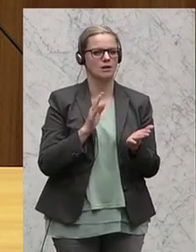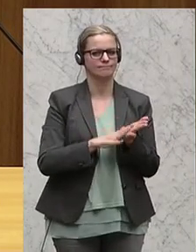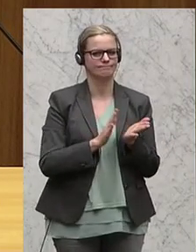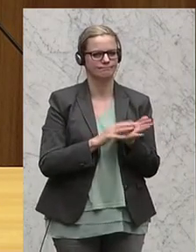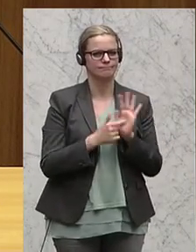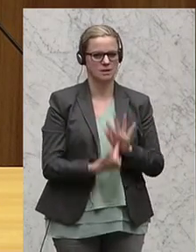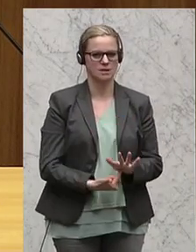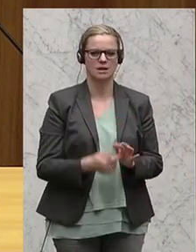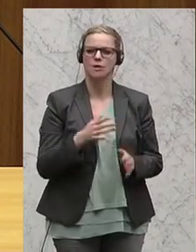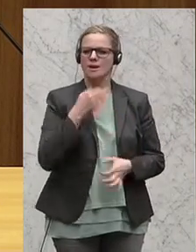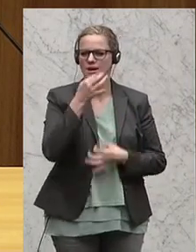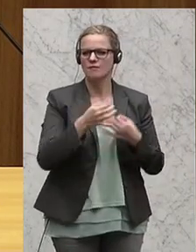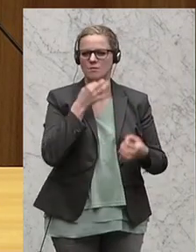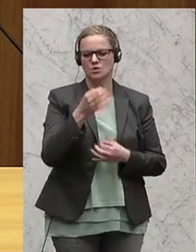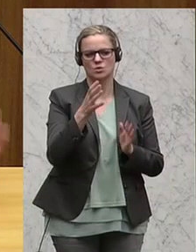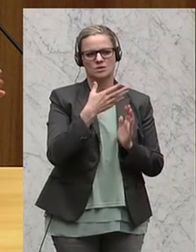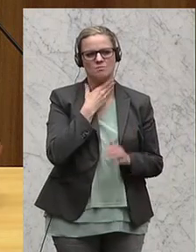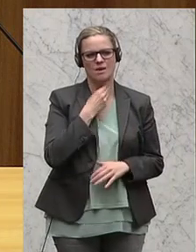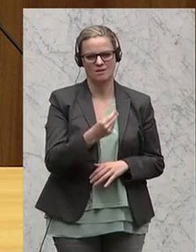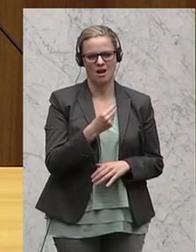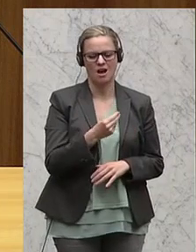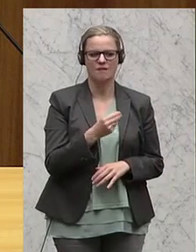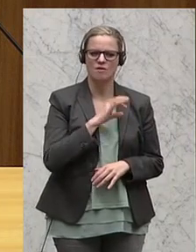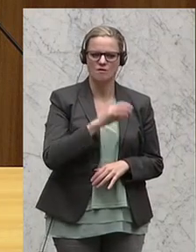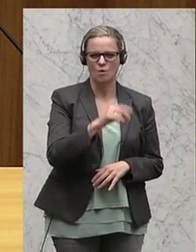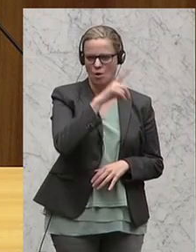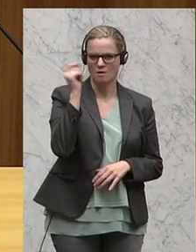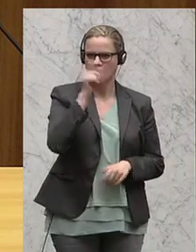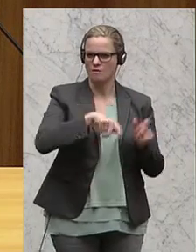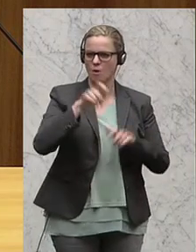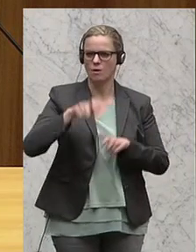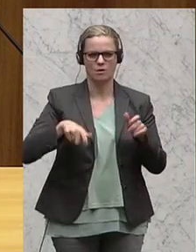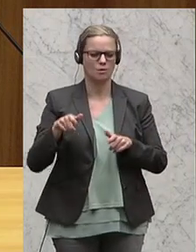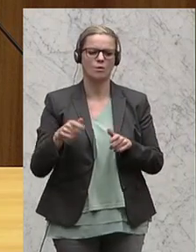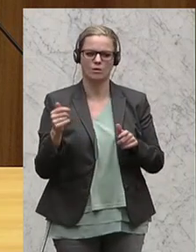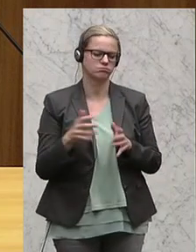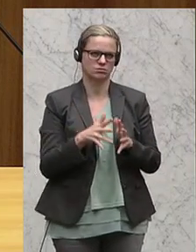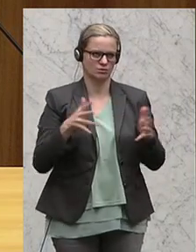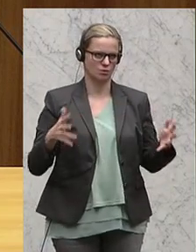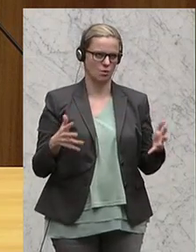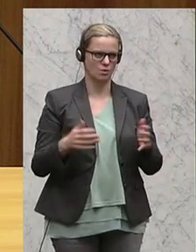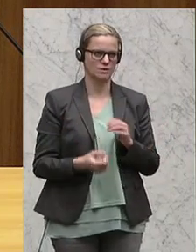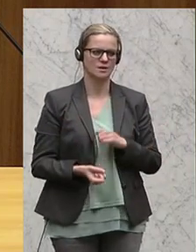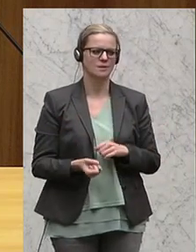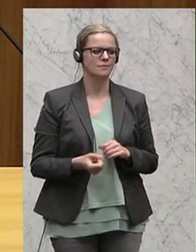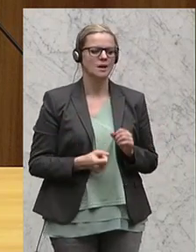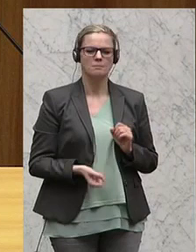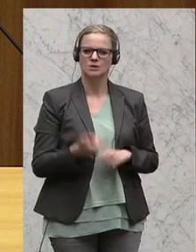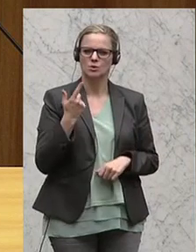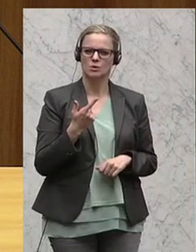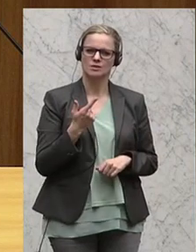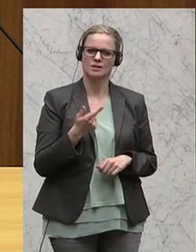der Informationsbedarf in der Bevölkerung, das hat der Kollege schon angeschnitten, ist groß. Wenn selbst der Initiator